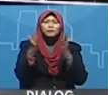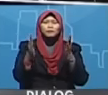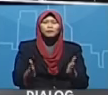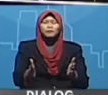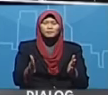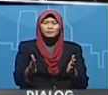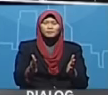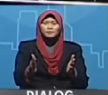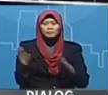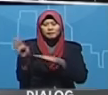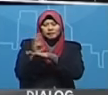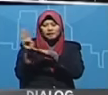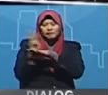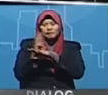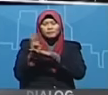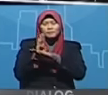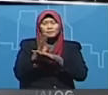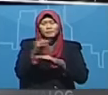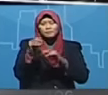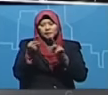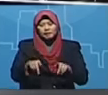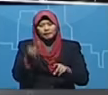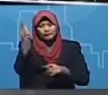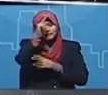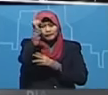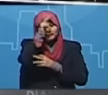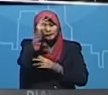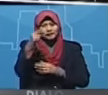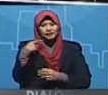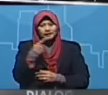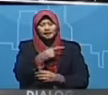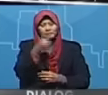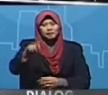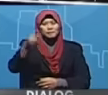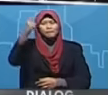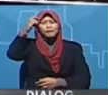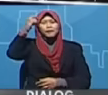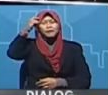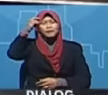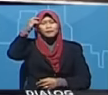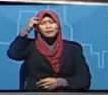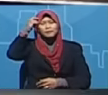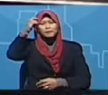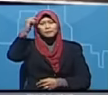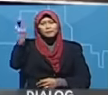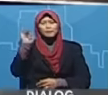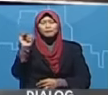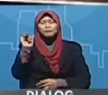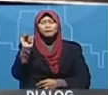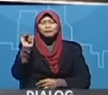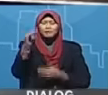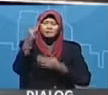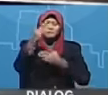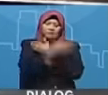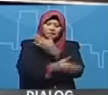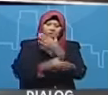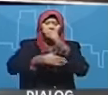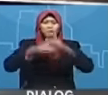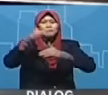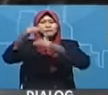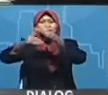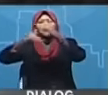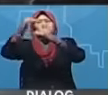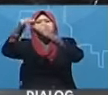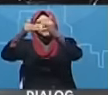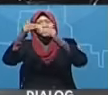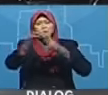kita, peniaga ataupun kita di pihak kerajaan ini, supaya kita ni berfikiran lebih sebagai negara maju. Negara